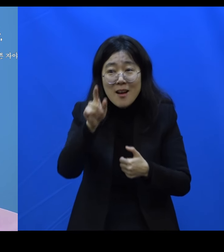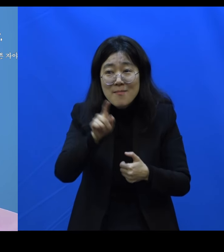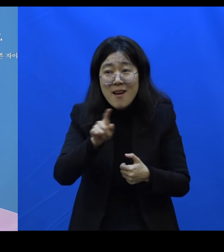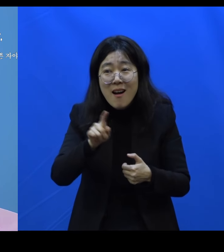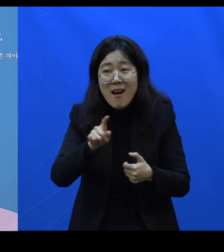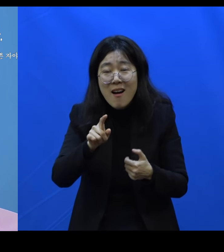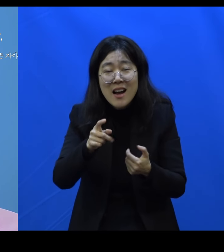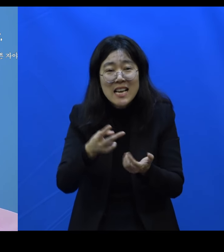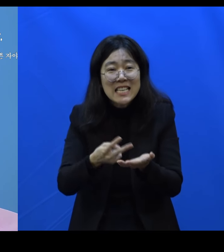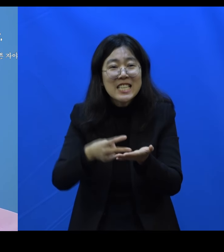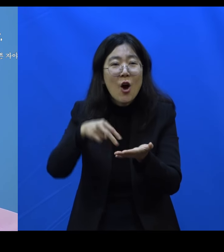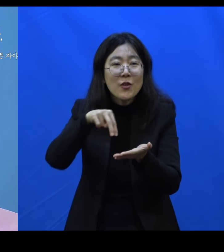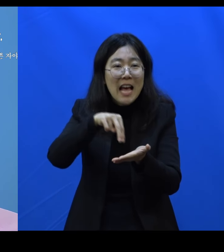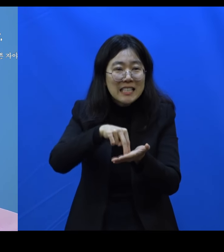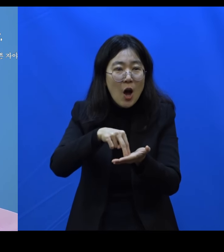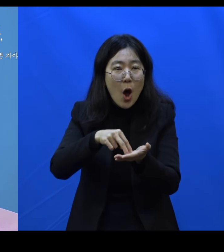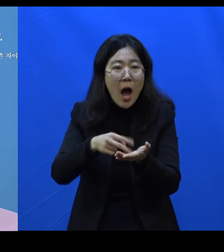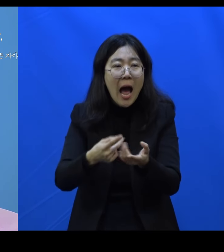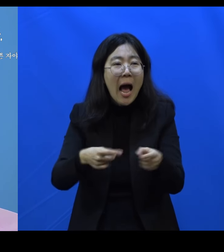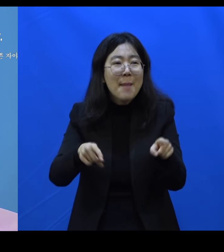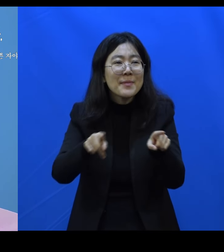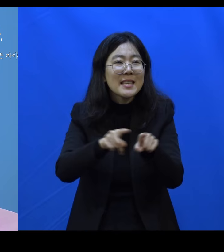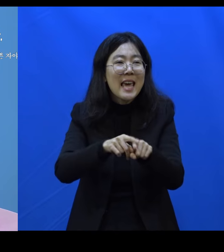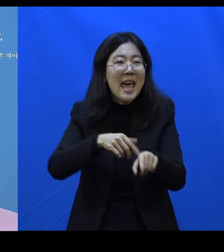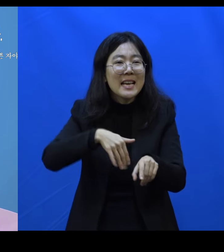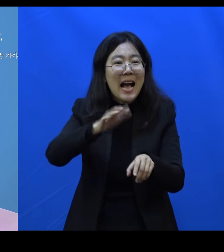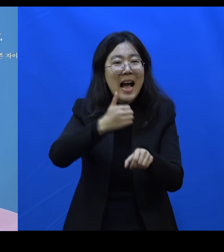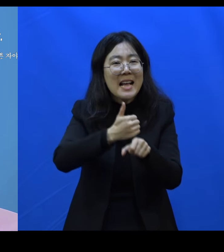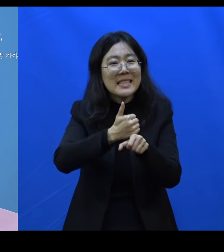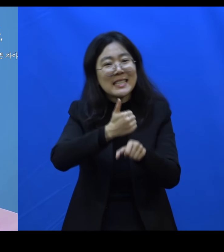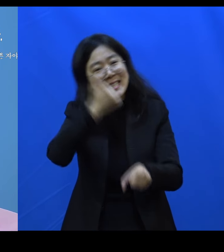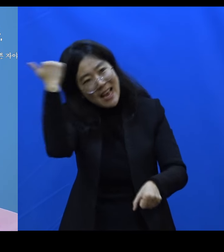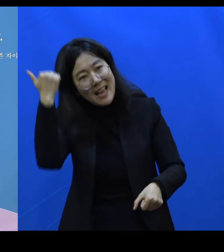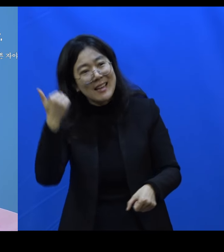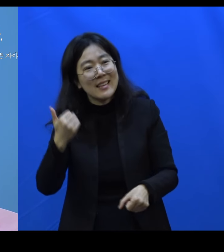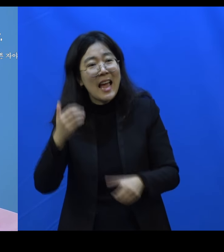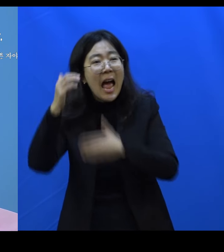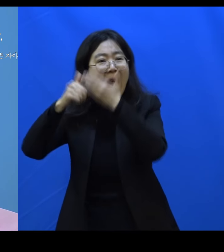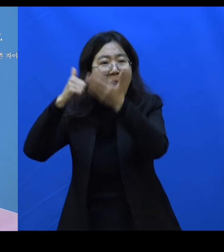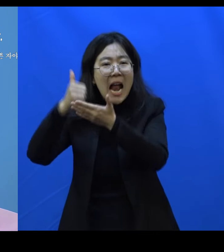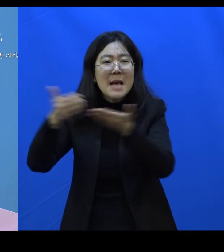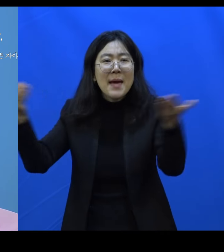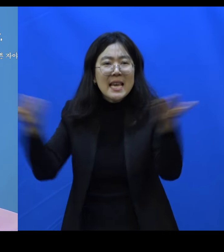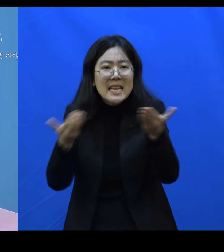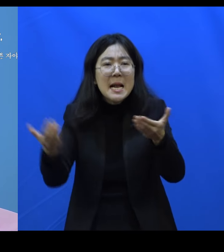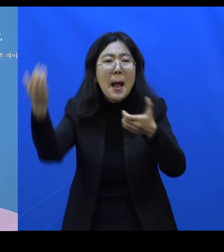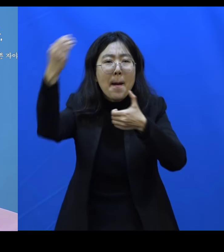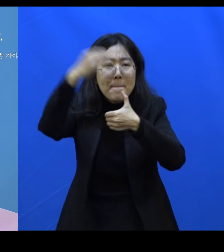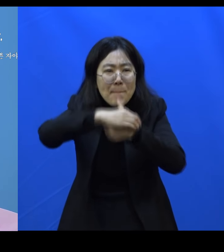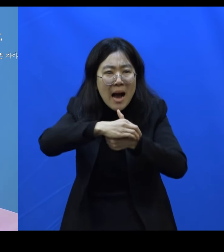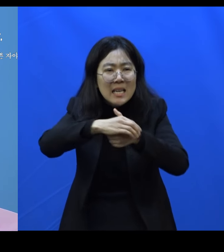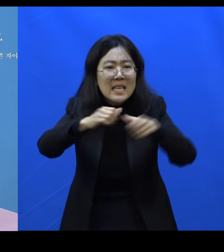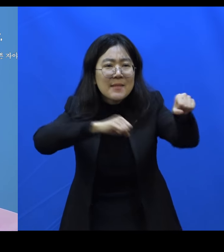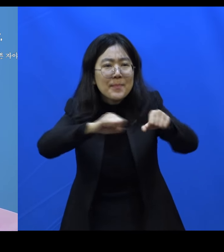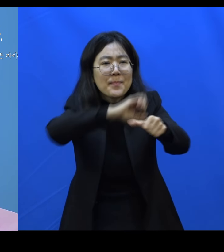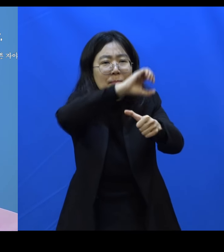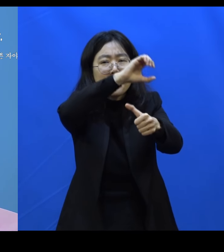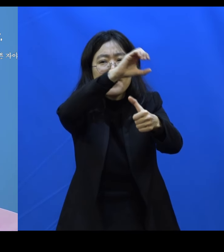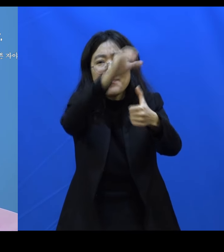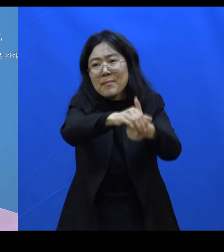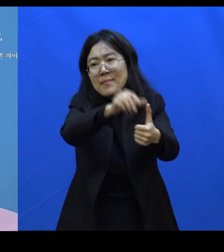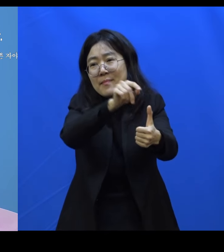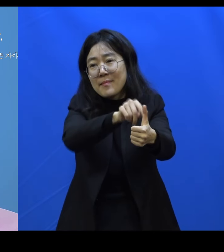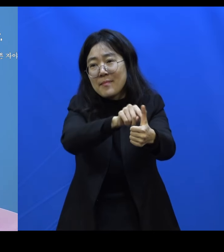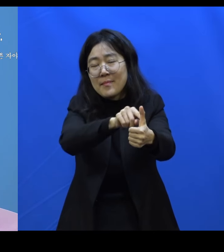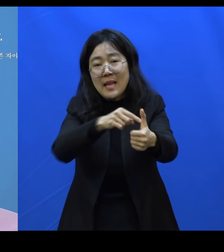주님은 일어나 함께 가자는 거죠. 그래서 성경의 모든 인물들은 이 하나님의 권유를 받았어요. 이 술람미에게만이